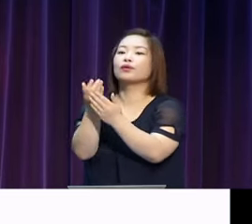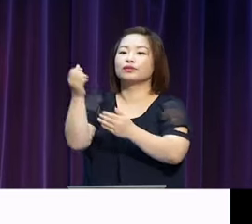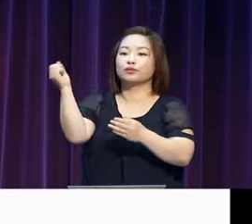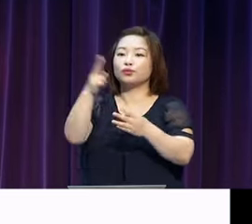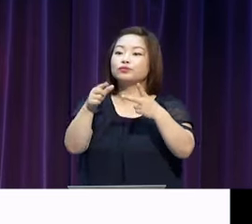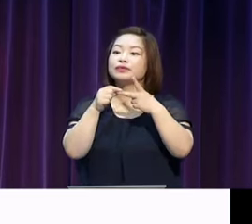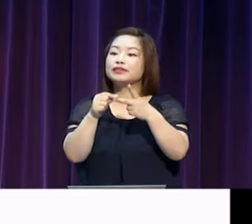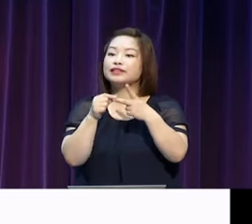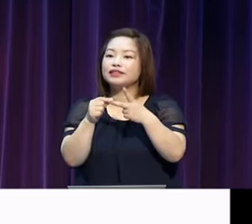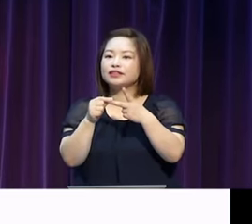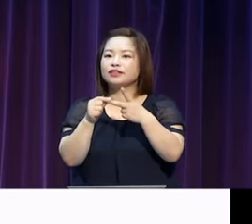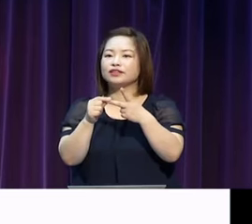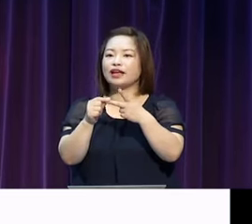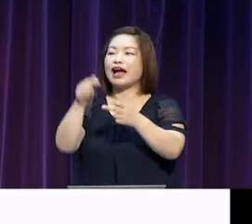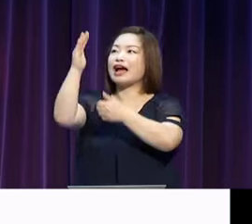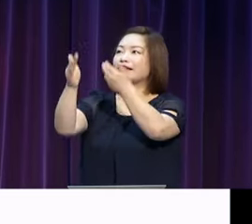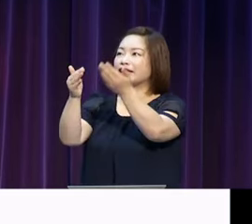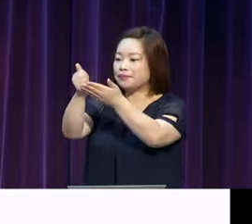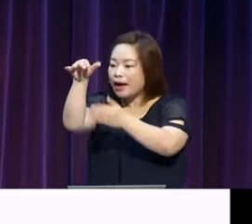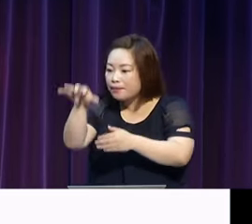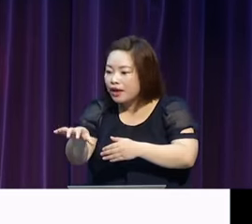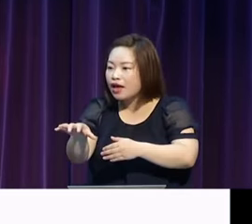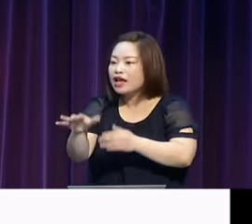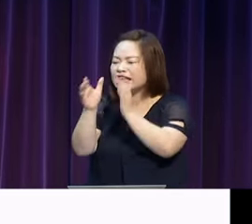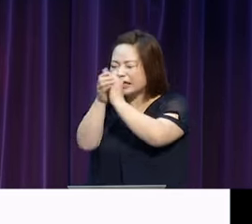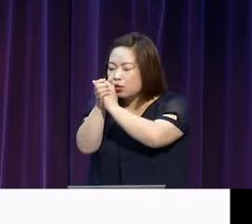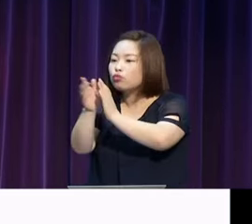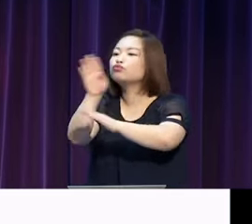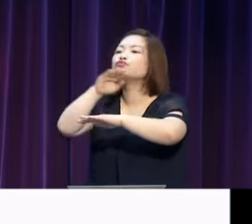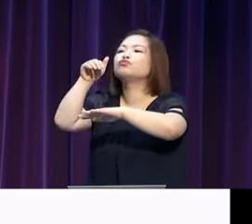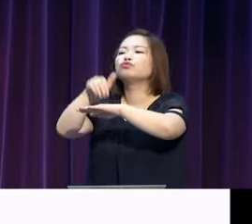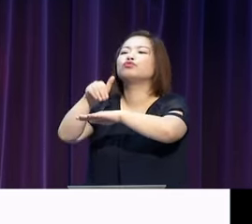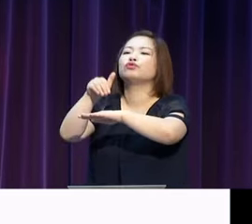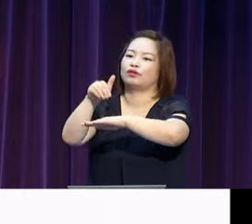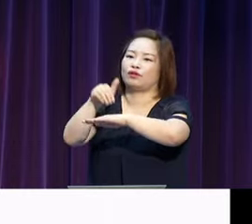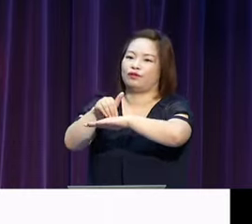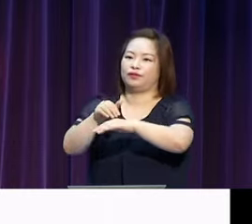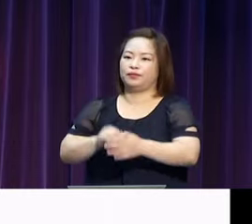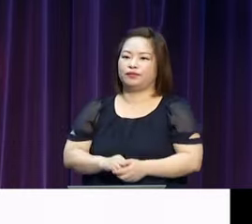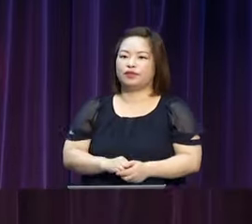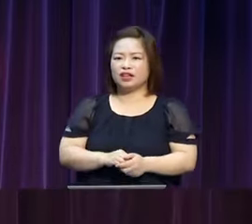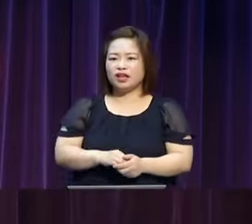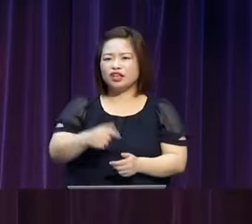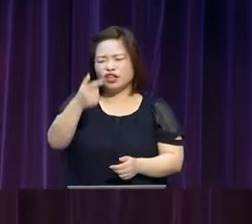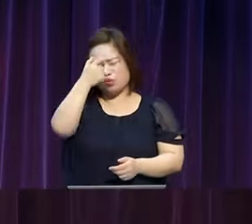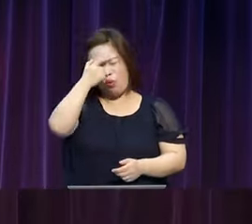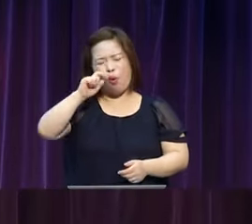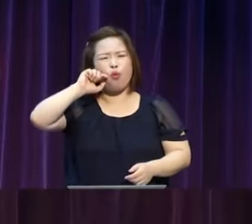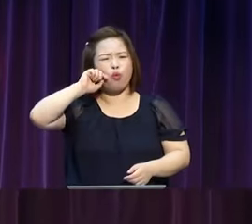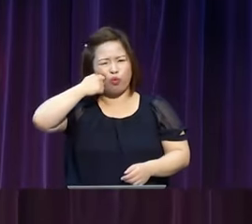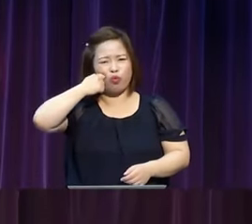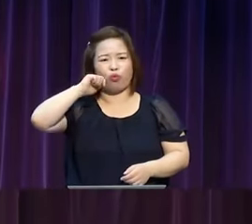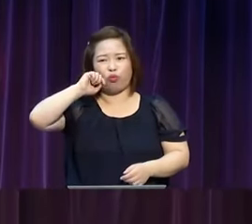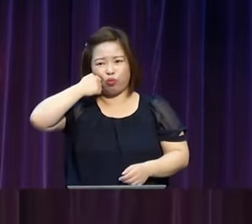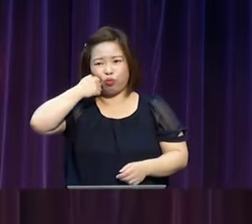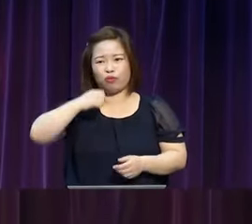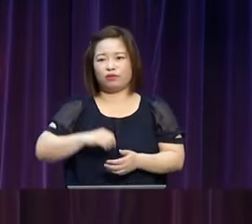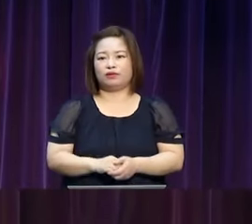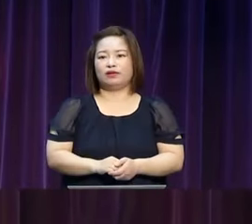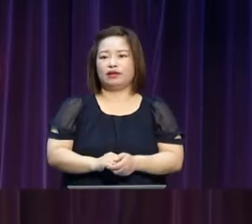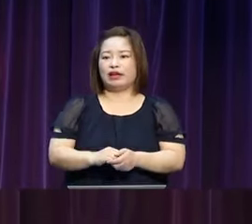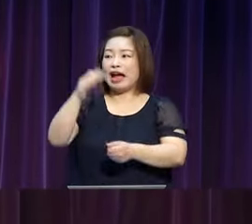가지는 훈련의 의미도 있습니다. 기도는 쉽지 않아요. 왜? 하나님의 것을 내